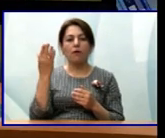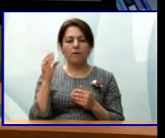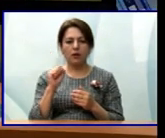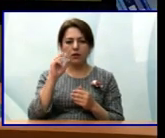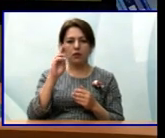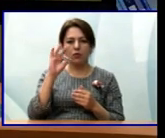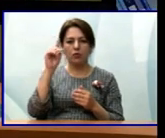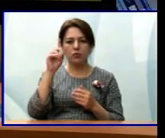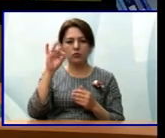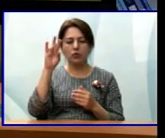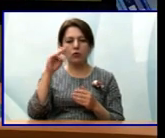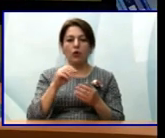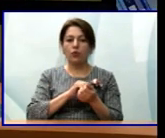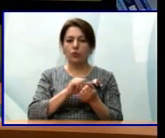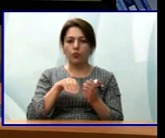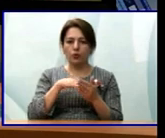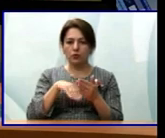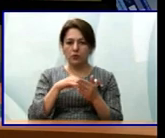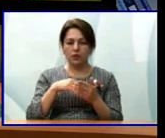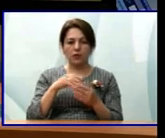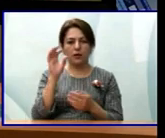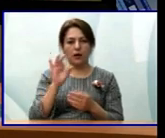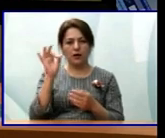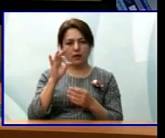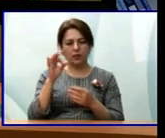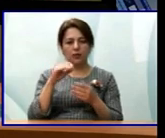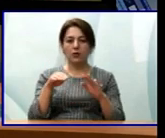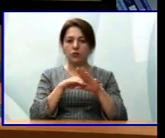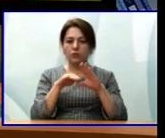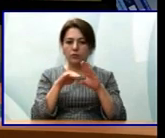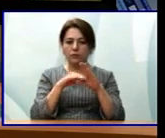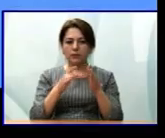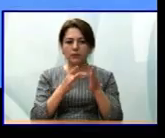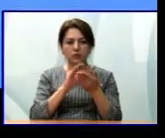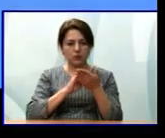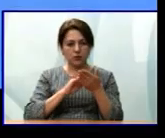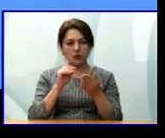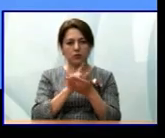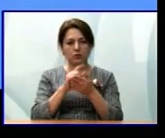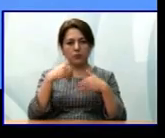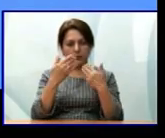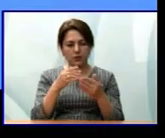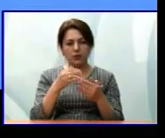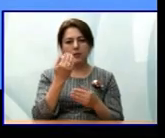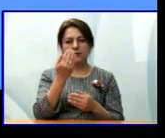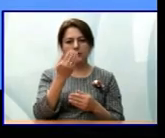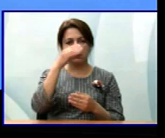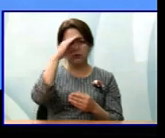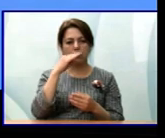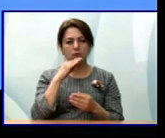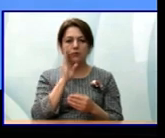haqida ma'lumotlar to'plang, daftaringizga yozing deb topshiriq berildi. Siz